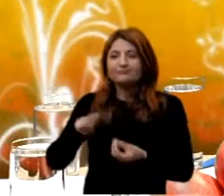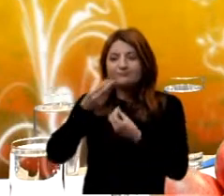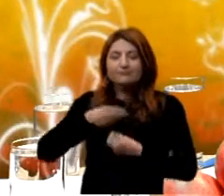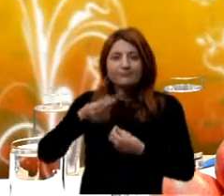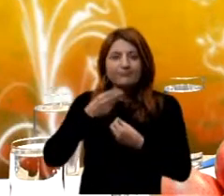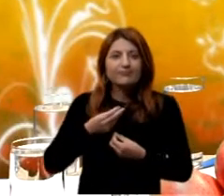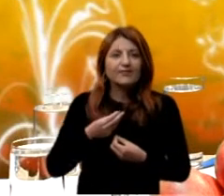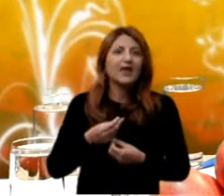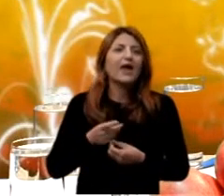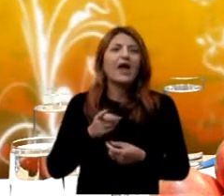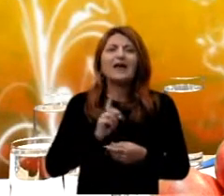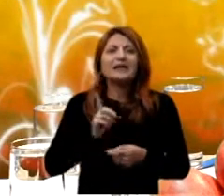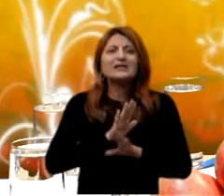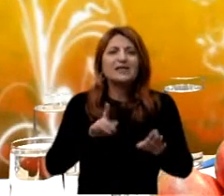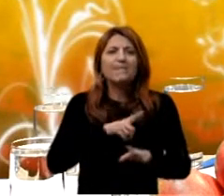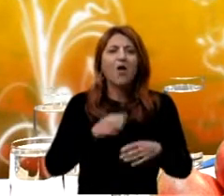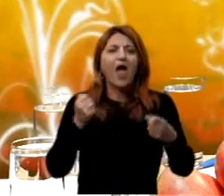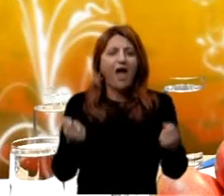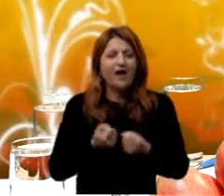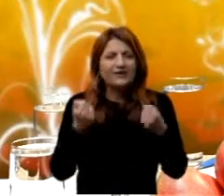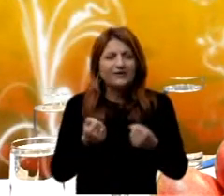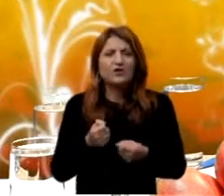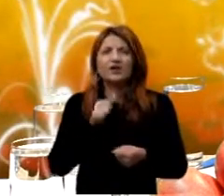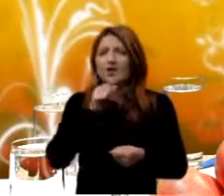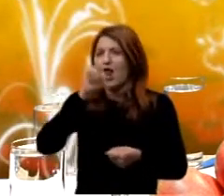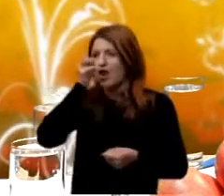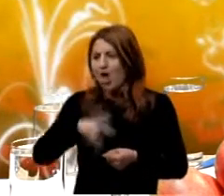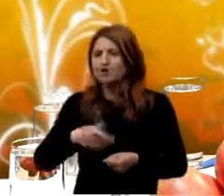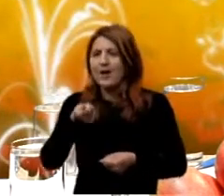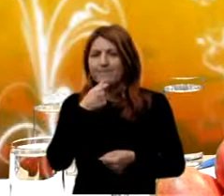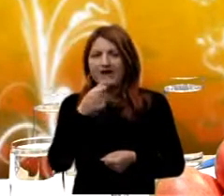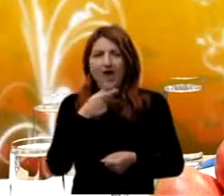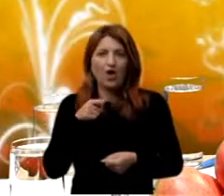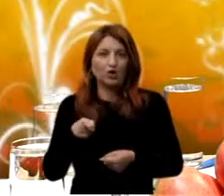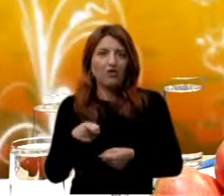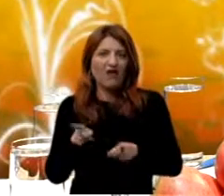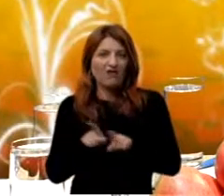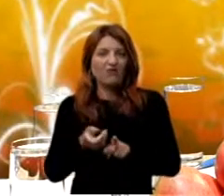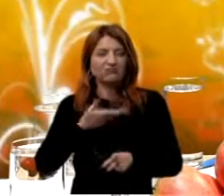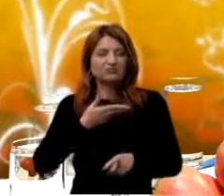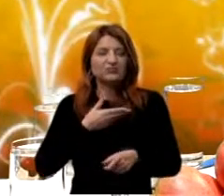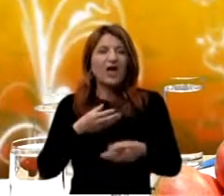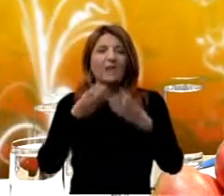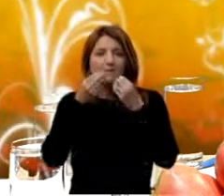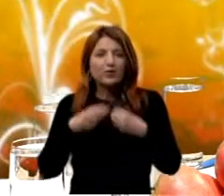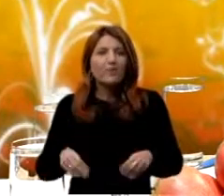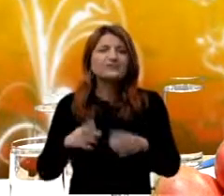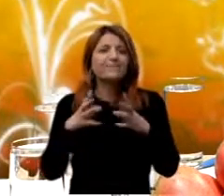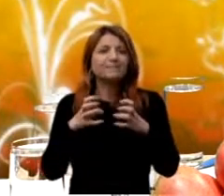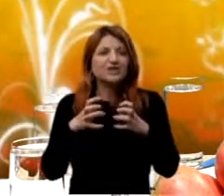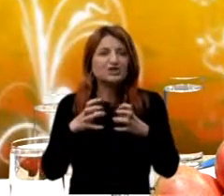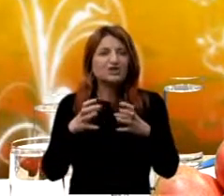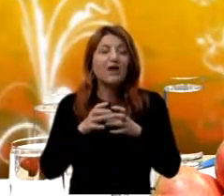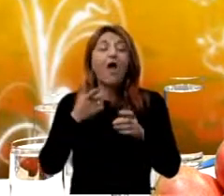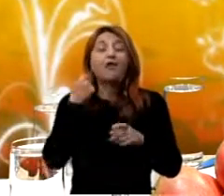kazali da ne samo inaktivnost i loša prehrana vode u propadanje mišićne mase, nego da vodi u propadanje i